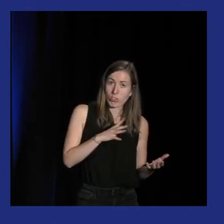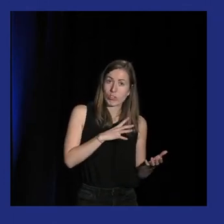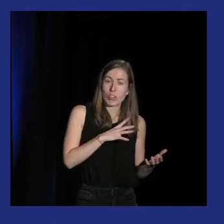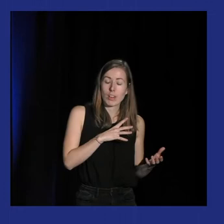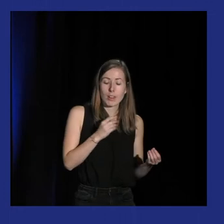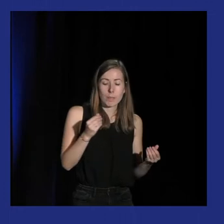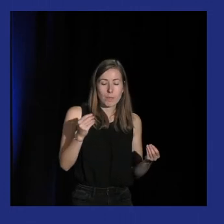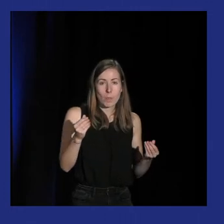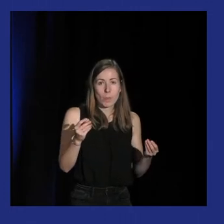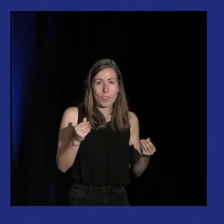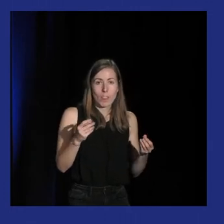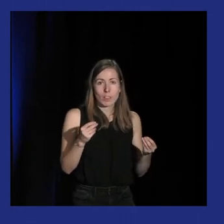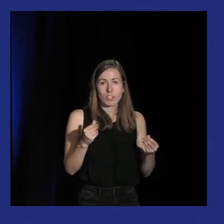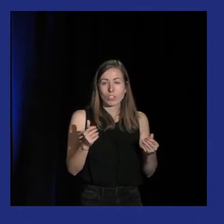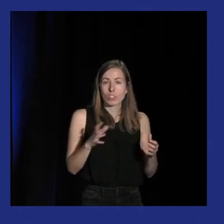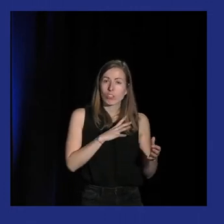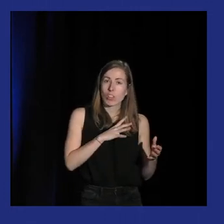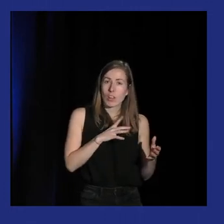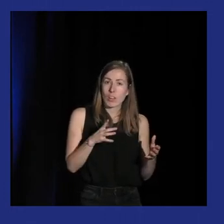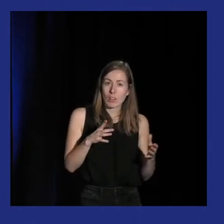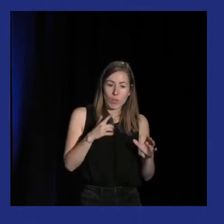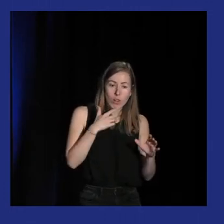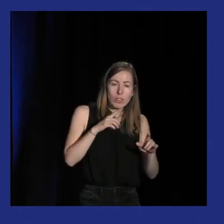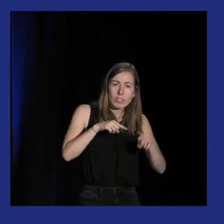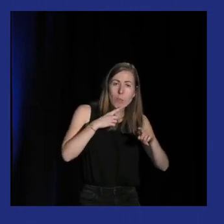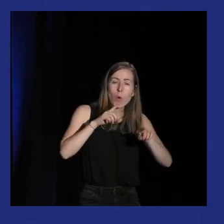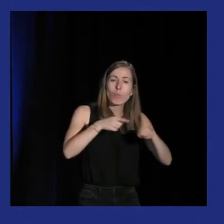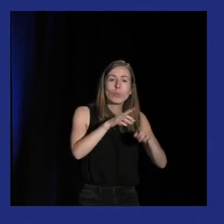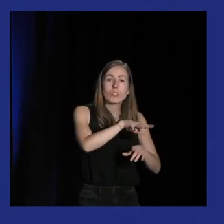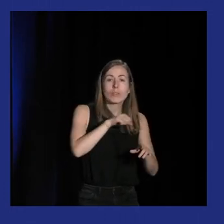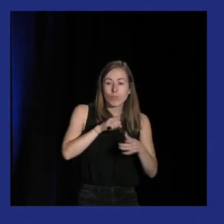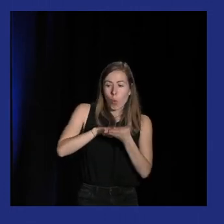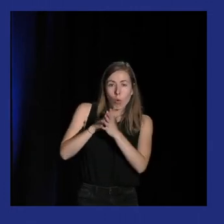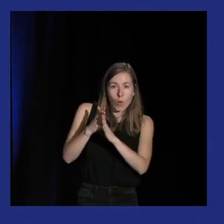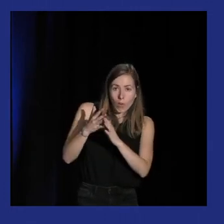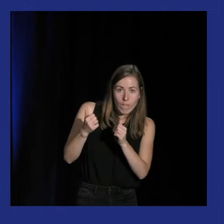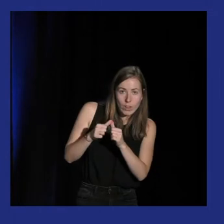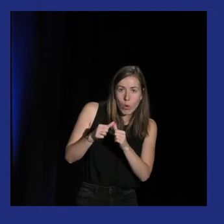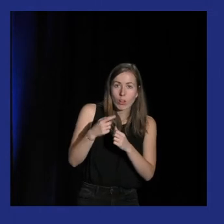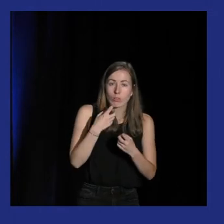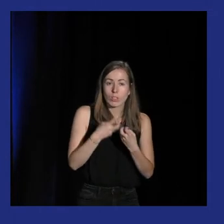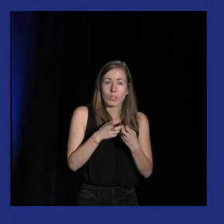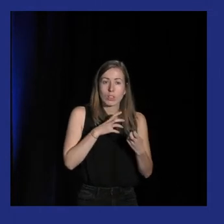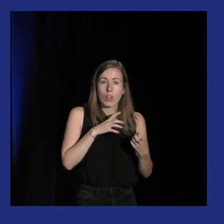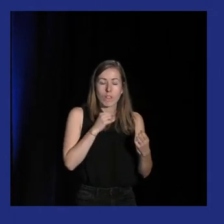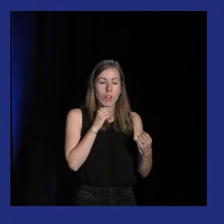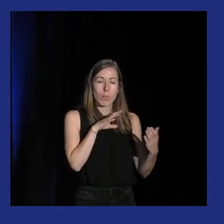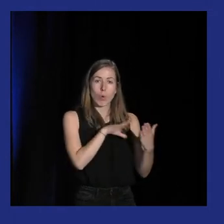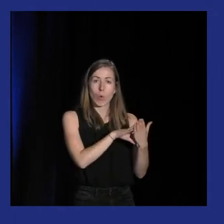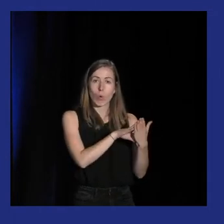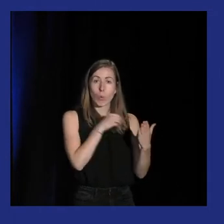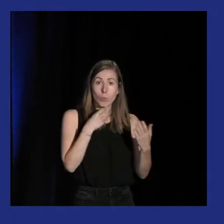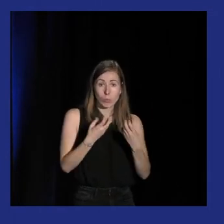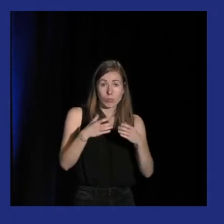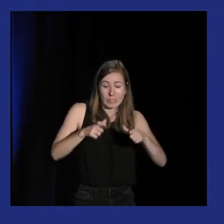en fonction de ce qu'on veut faire de la musique donc c'est après je vais pas tout résumer mais c'est de la synchronisation c'est de la reproduction mécanique pour faire des CD par